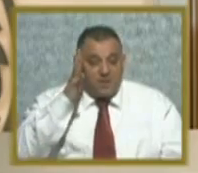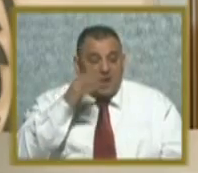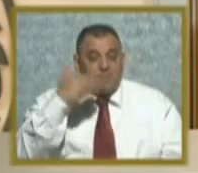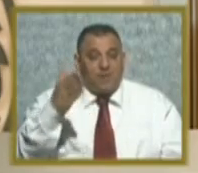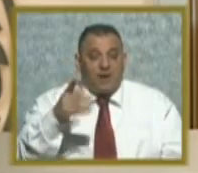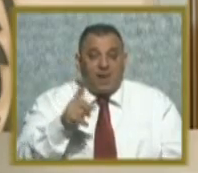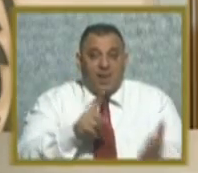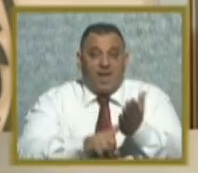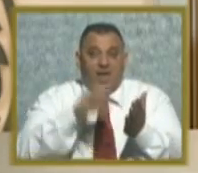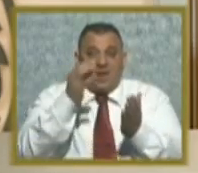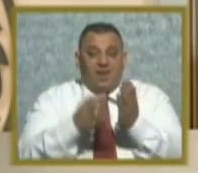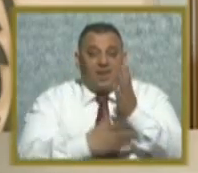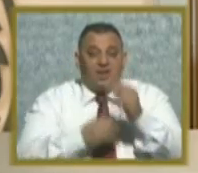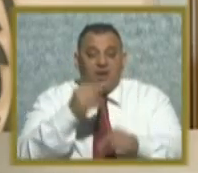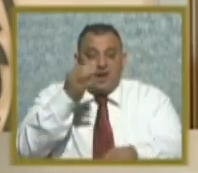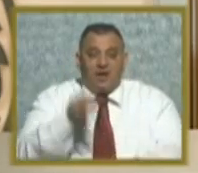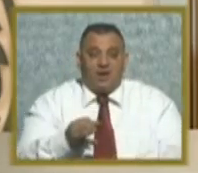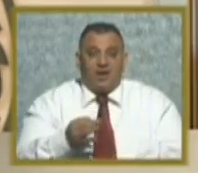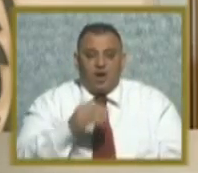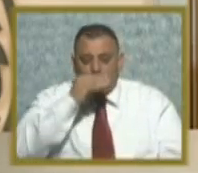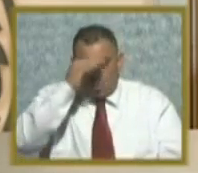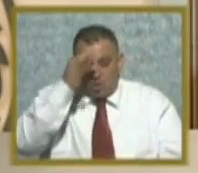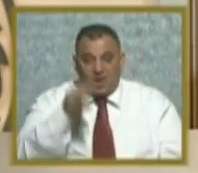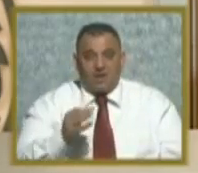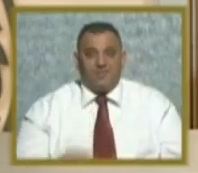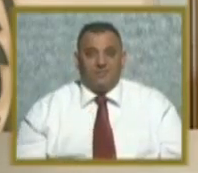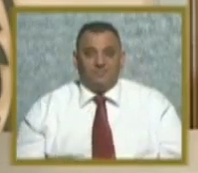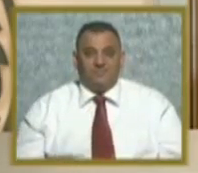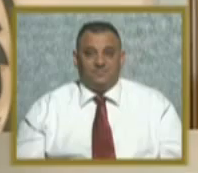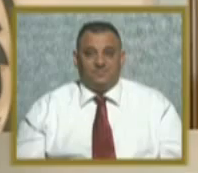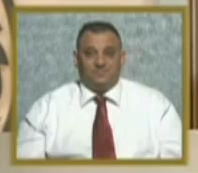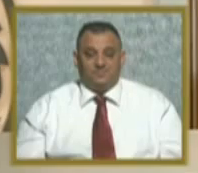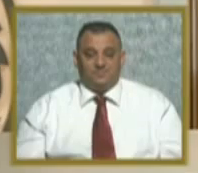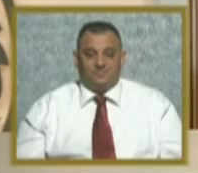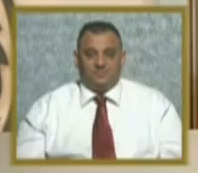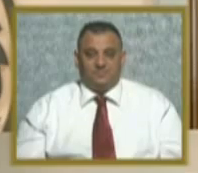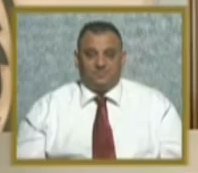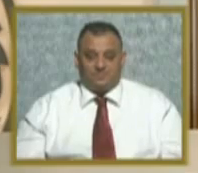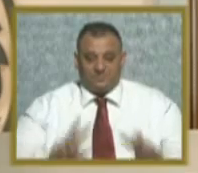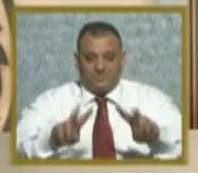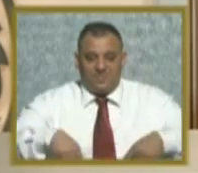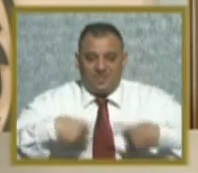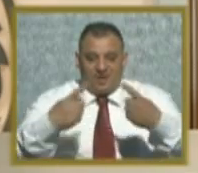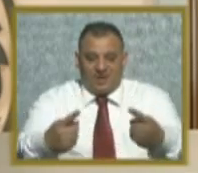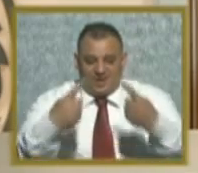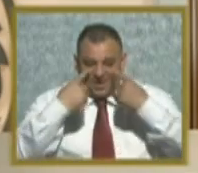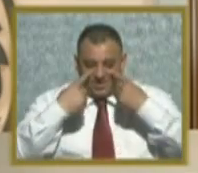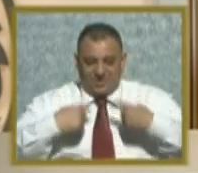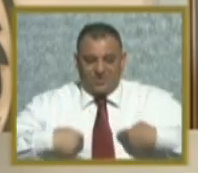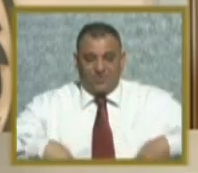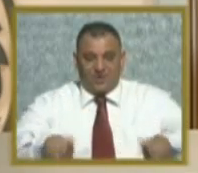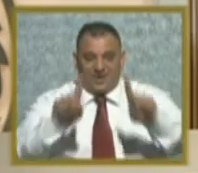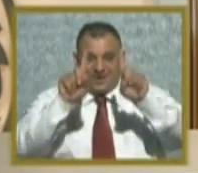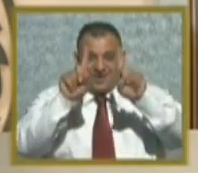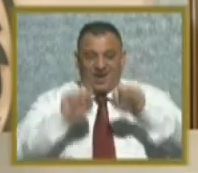أو وقت النوم فلا تعتبر من القرآن. يا أبا علي بارك الله فيك. طيب بعد هذا الفاصل أعود فألتقيكم